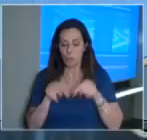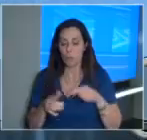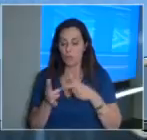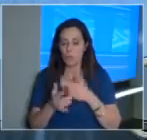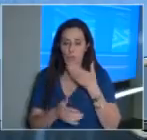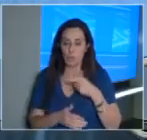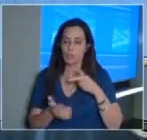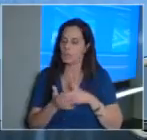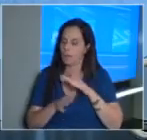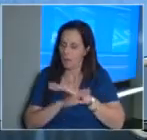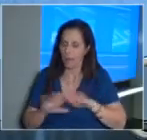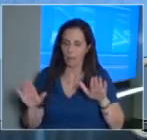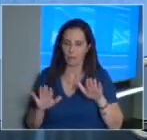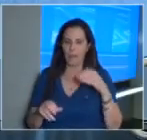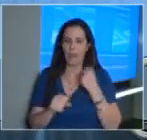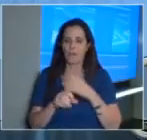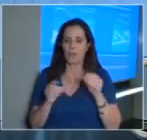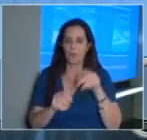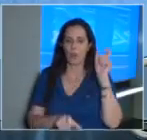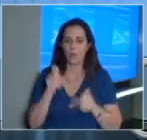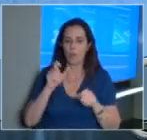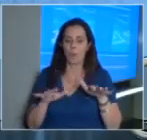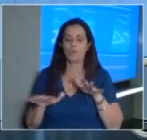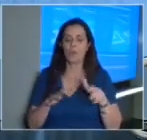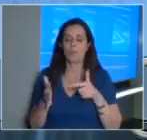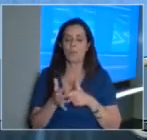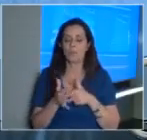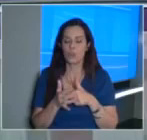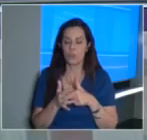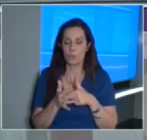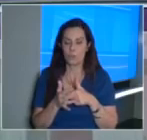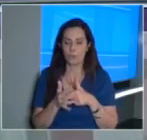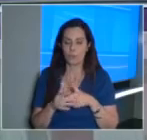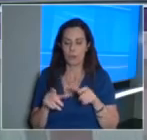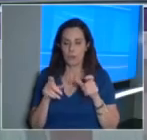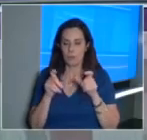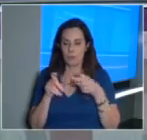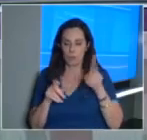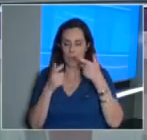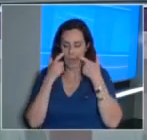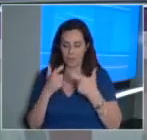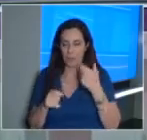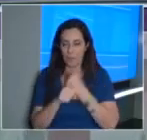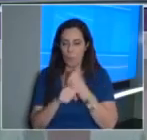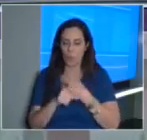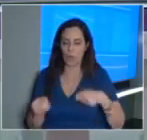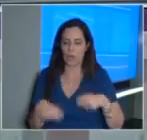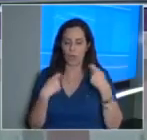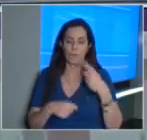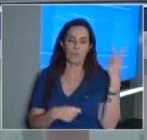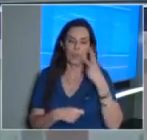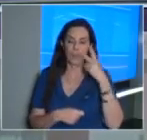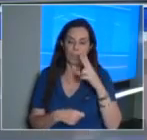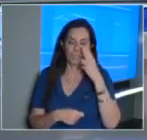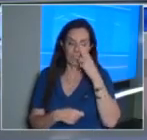לטובת היהודים זה רק לעבוד עם הגורמים הממשליים כדי שיגבירו את האכיפה ואת פעולות החינוך,